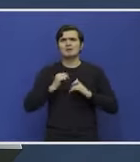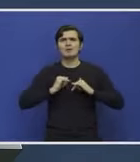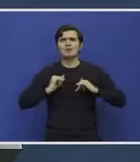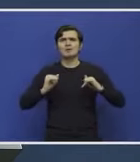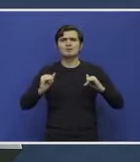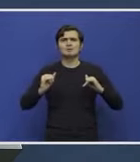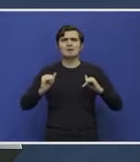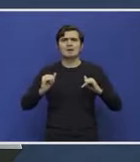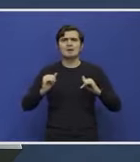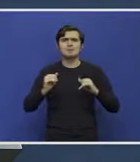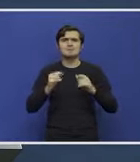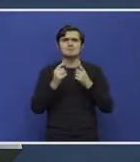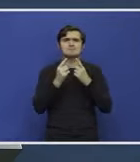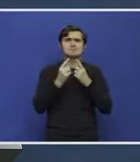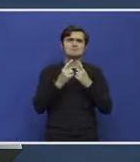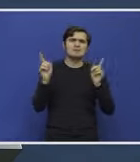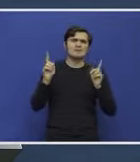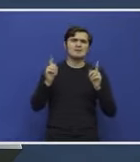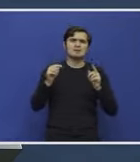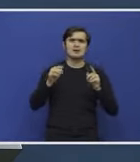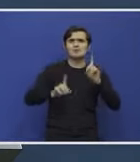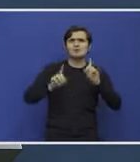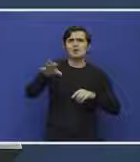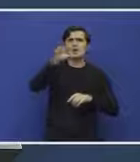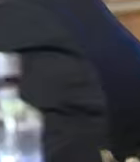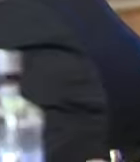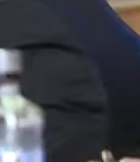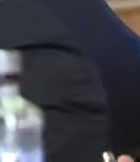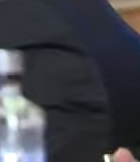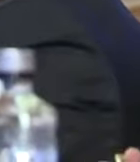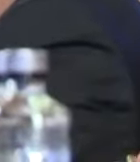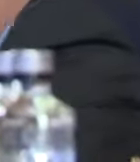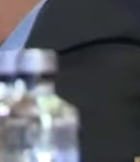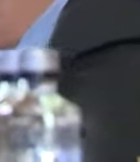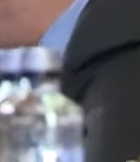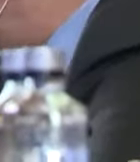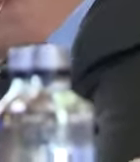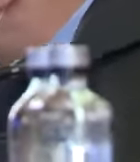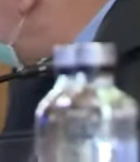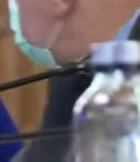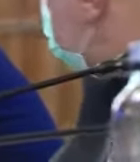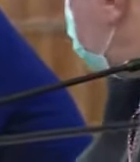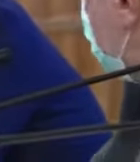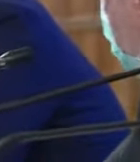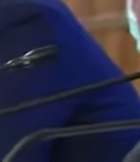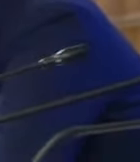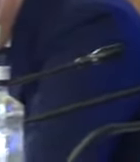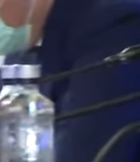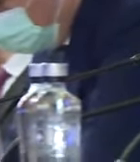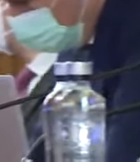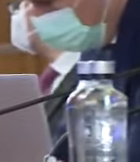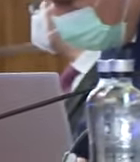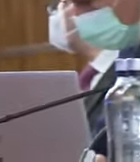anumite zone din țară, încât să putem să reacționăm cât mai repede. Autoritățile își doresc o colaborare mult mai bună cu medicii de